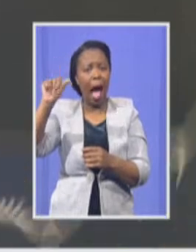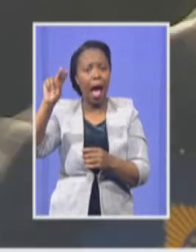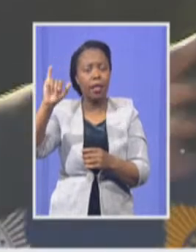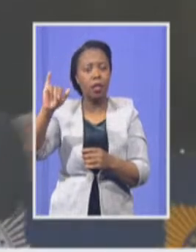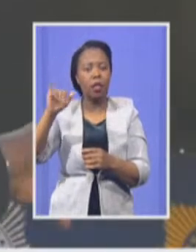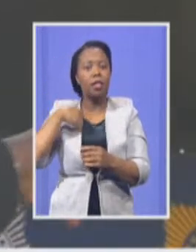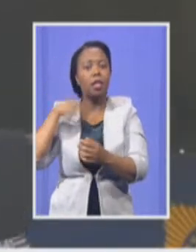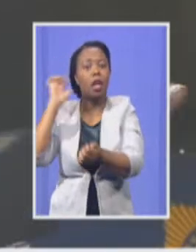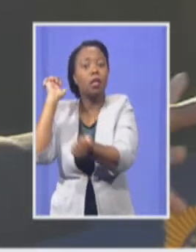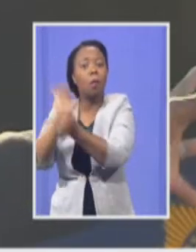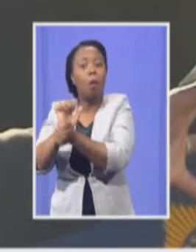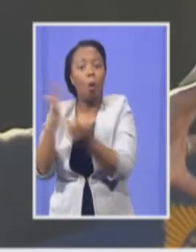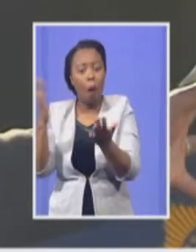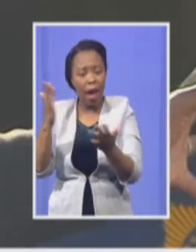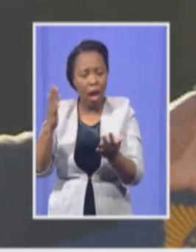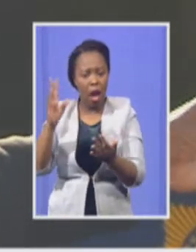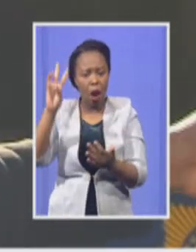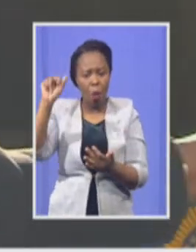Simbambele ewineni.